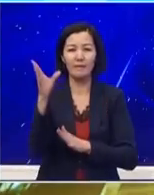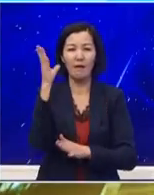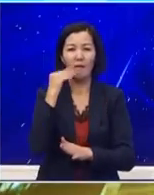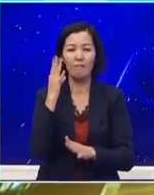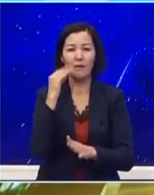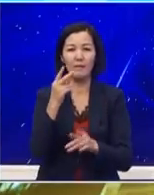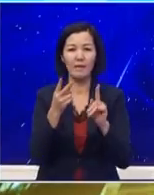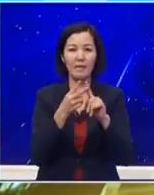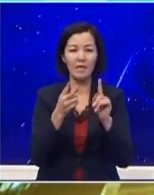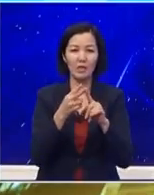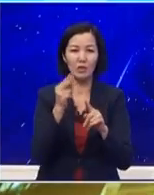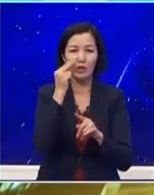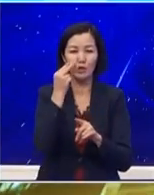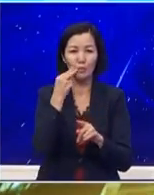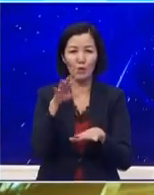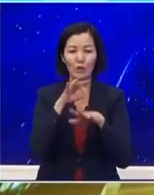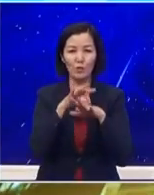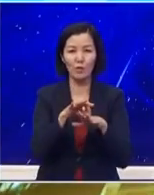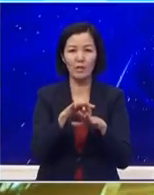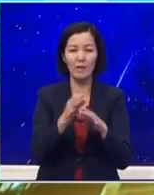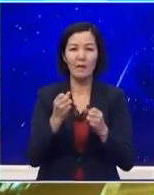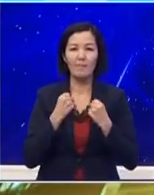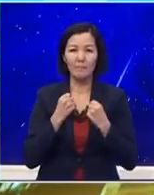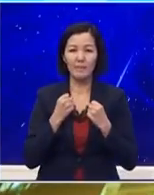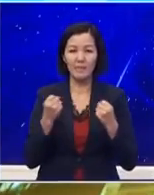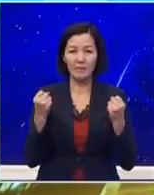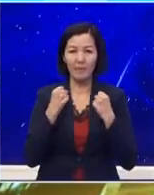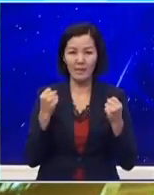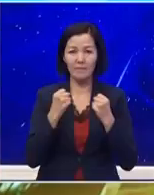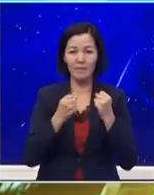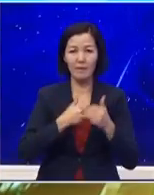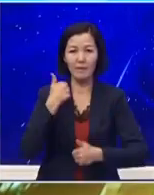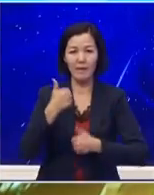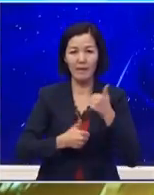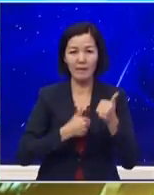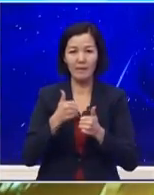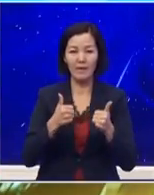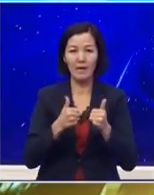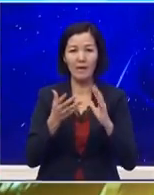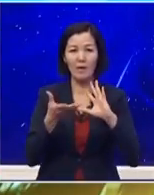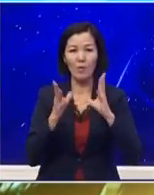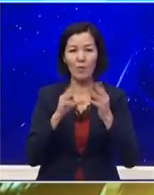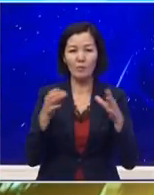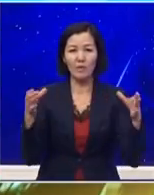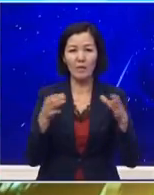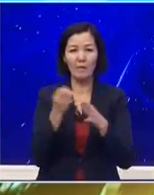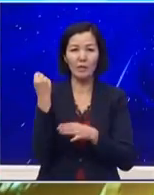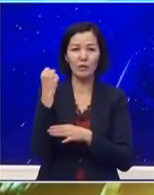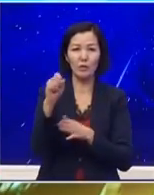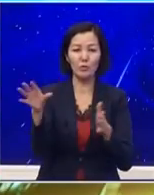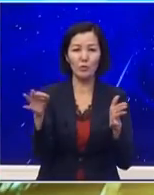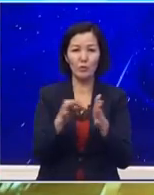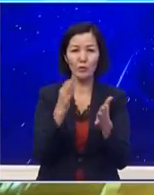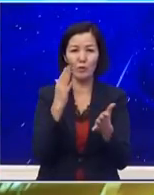ақпанның басында Алматыда, екіншісі Шымкентте өтеді. Жерлестеріміз байрақты бәсекелерде командалық есепте жүлдегер атануды көздеп